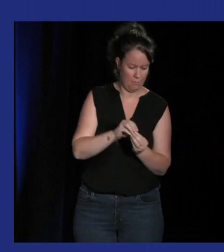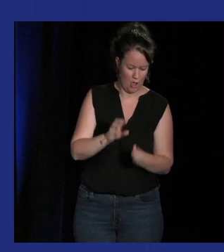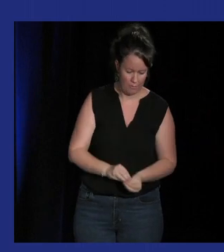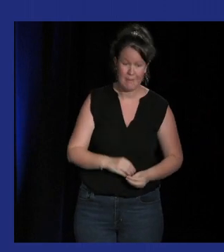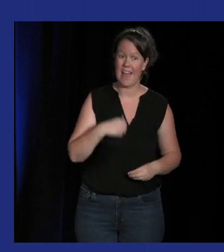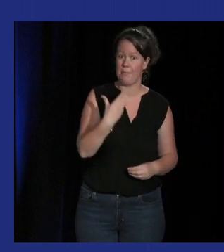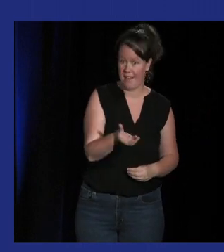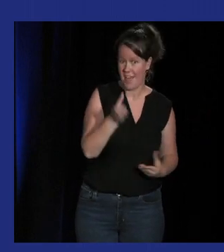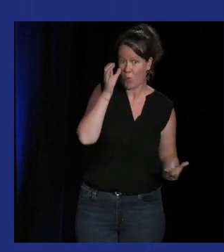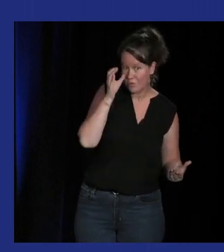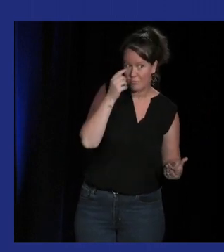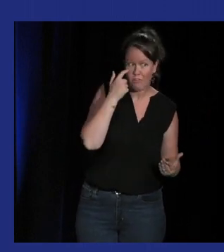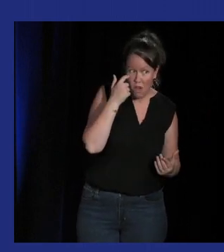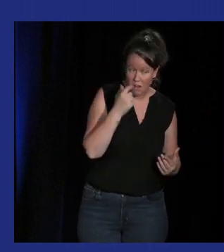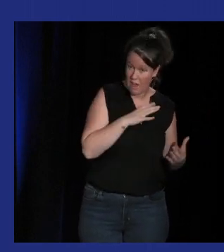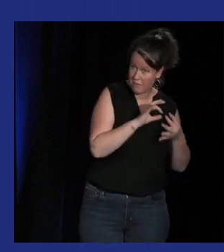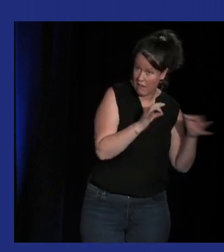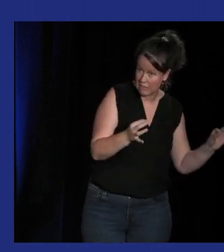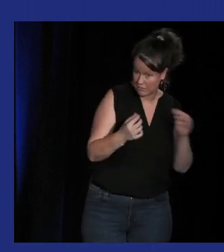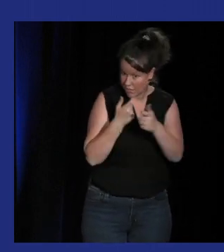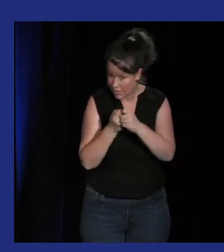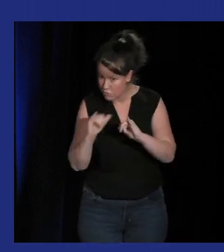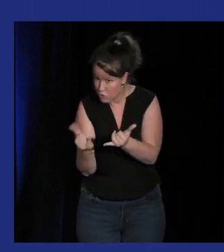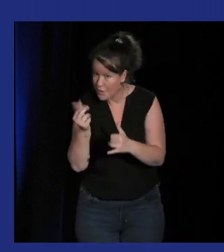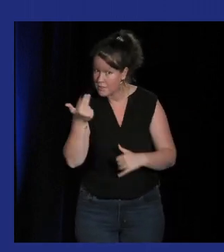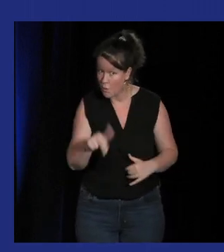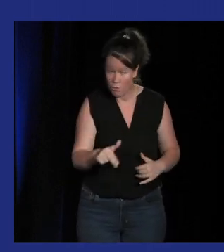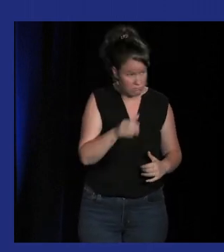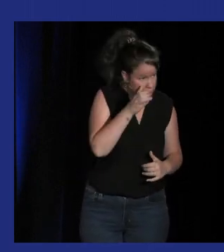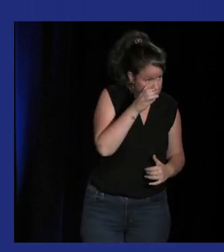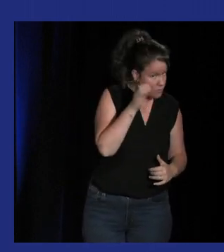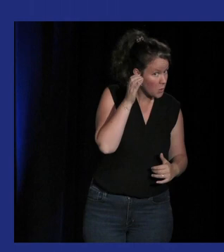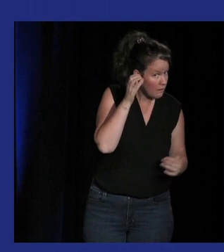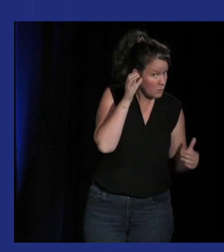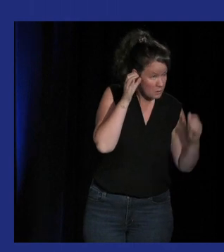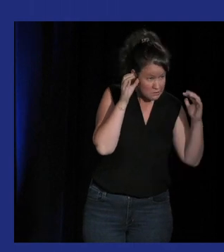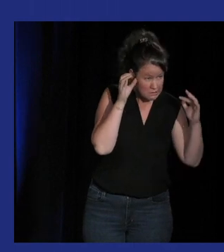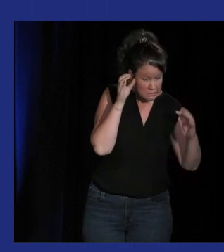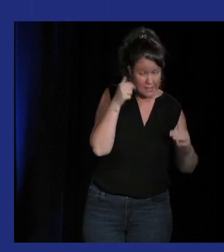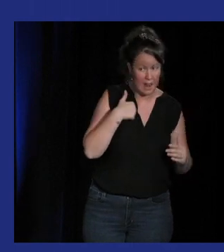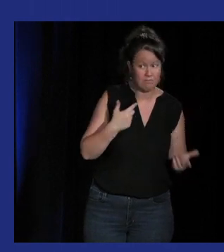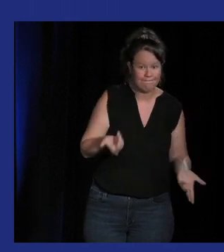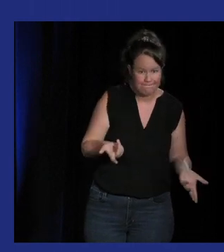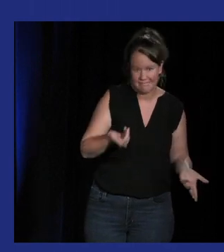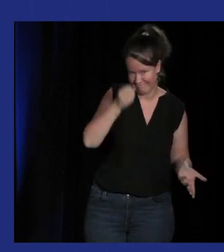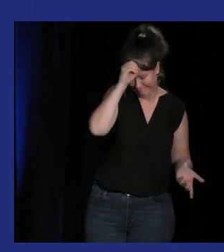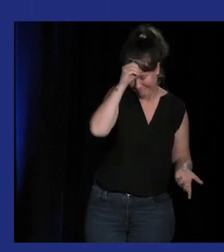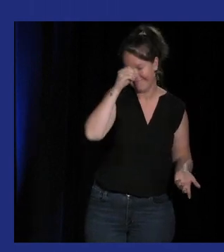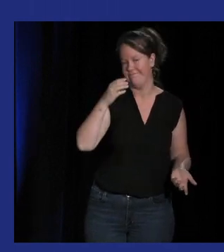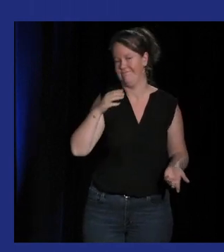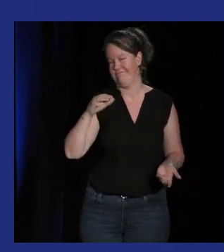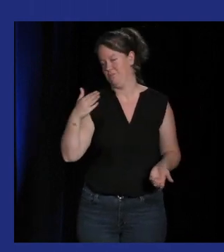déjà il y avait des gens extérieurs qui qui vérifiaient et à sloclap on a un un